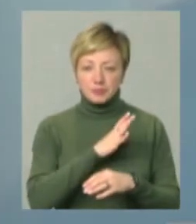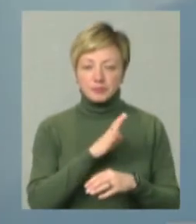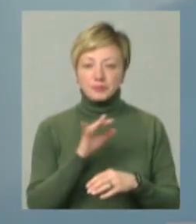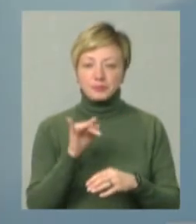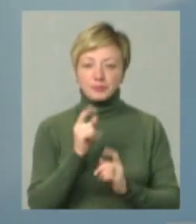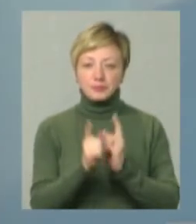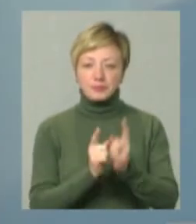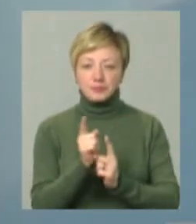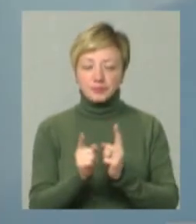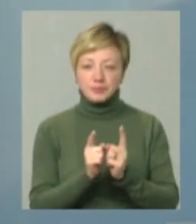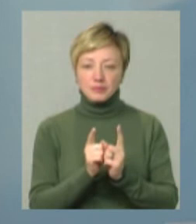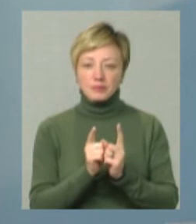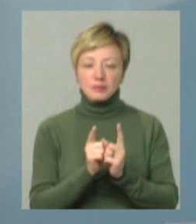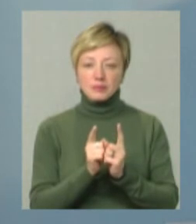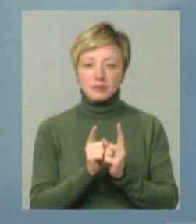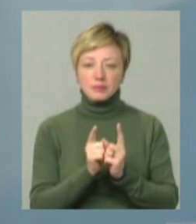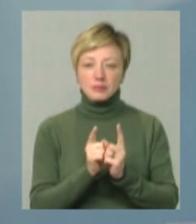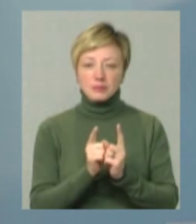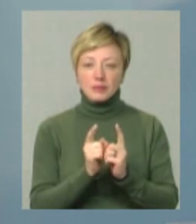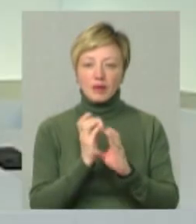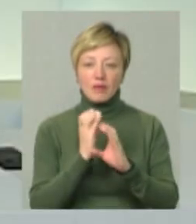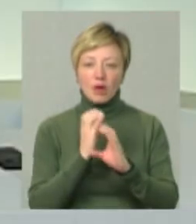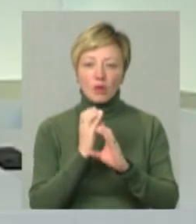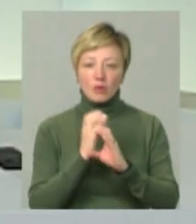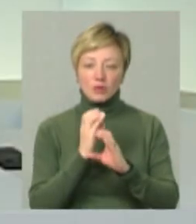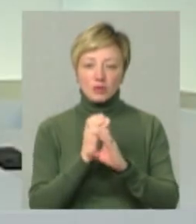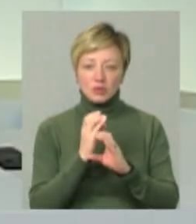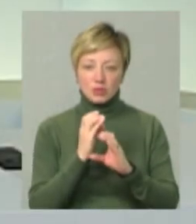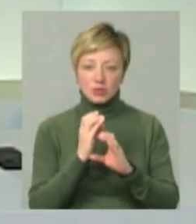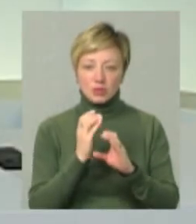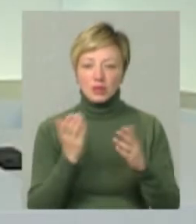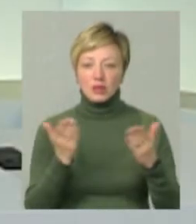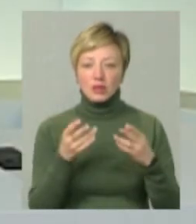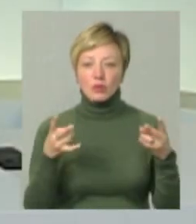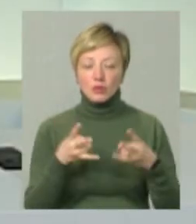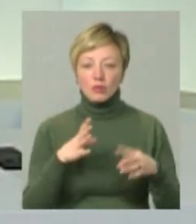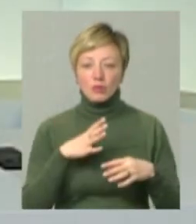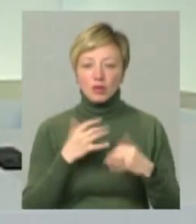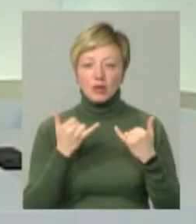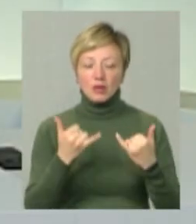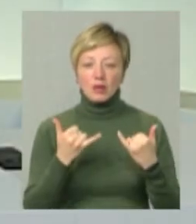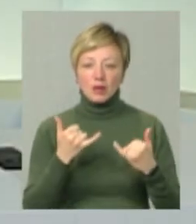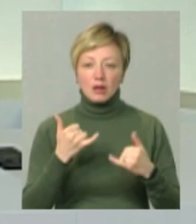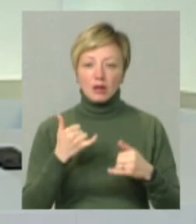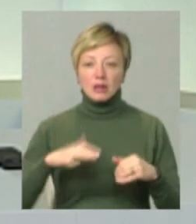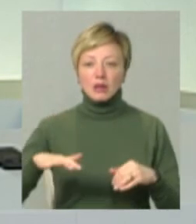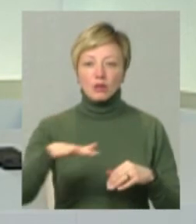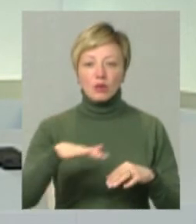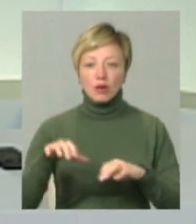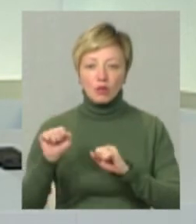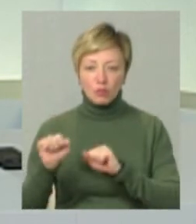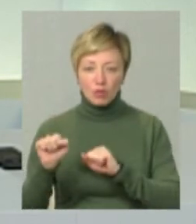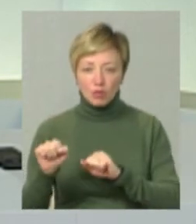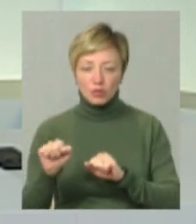виготовляли і реконструювали, модернізовували вагончики, так звані кунги, які необхідні були для потреб